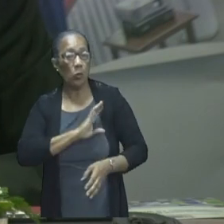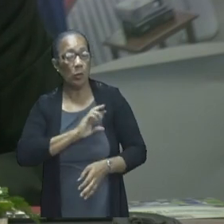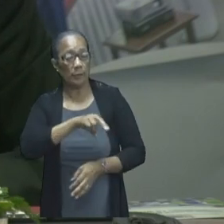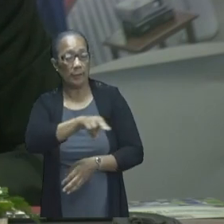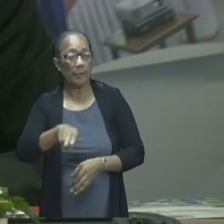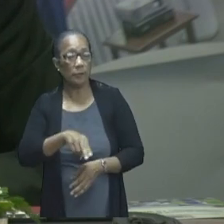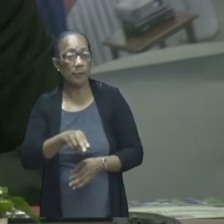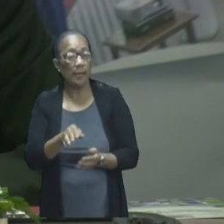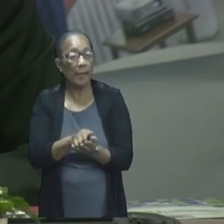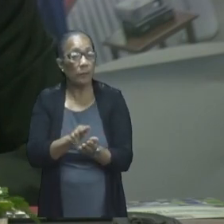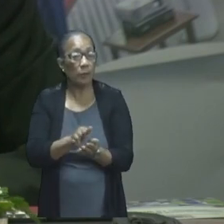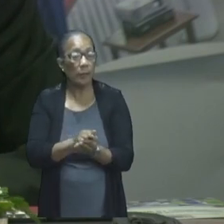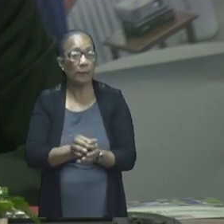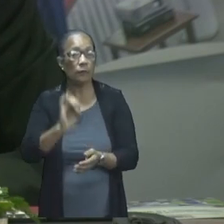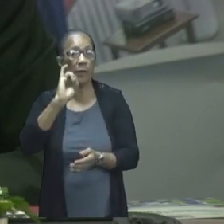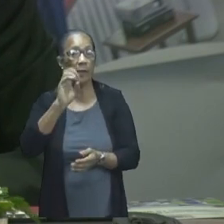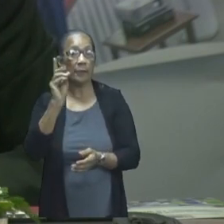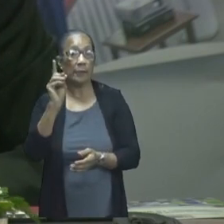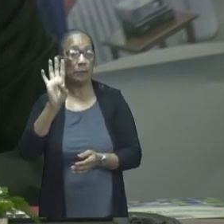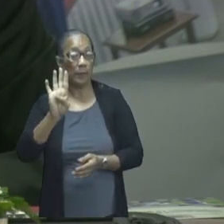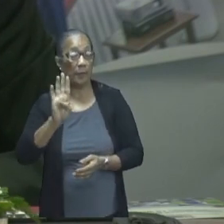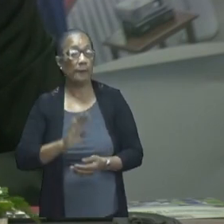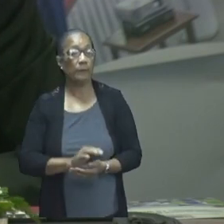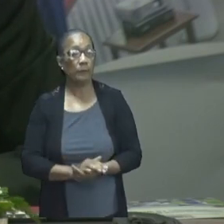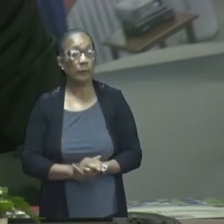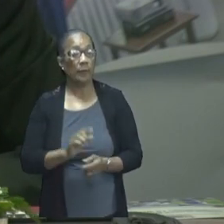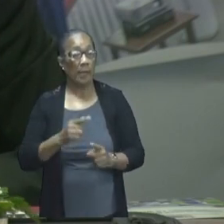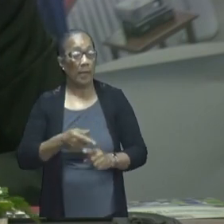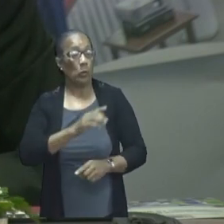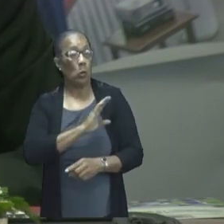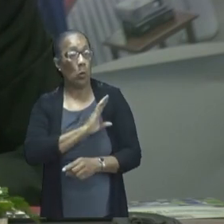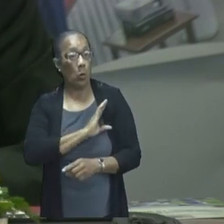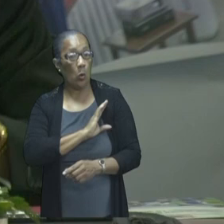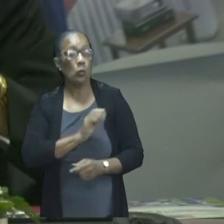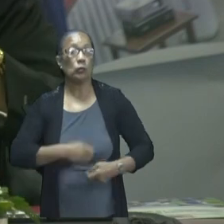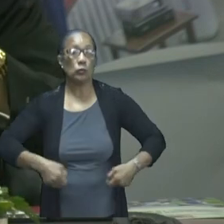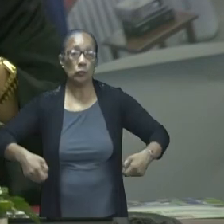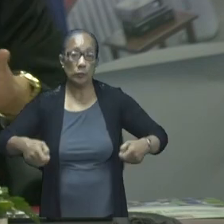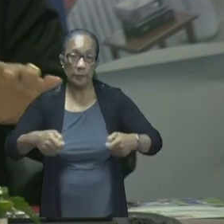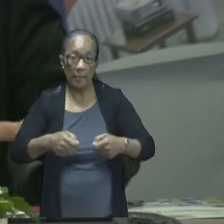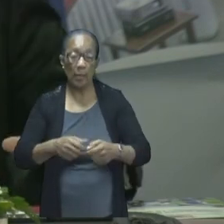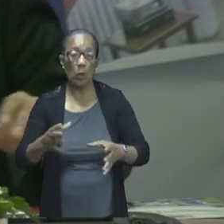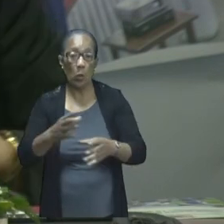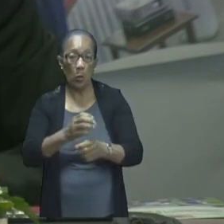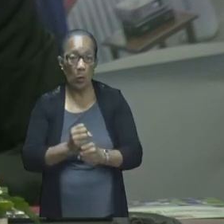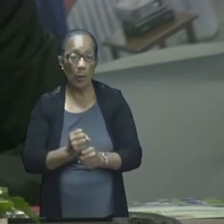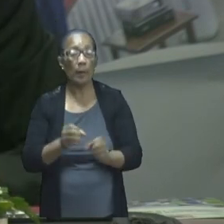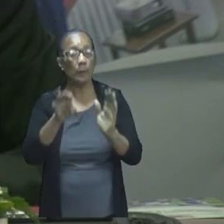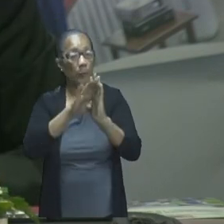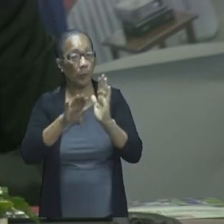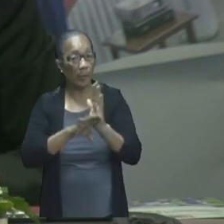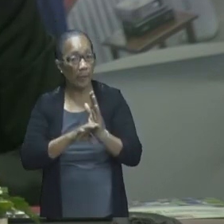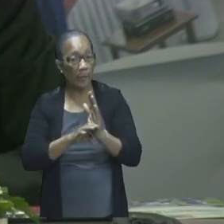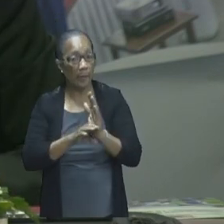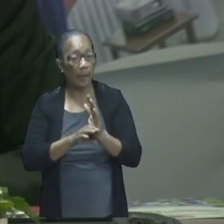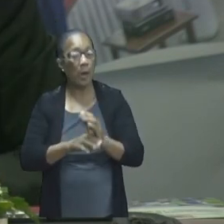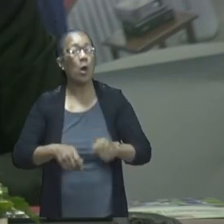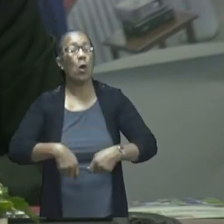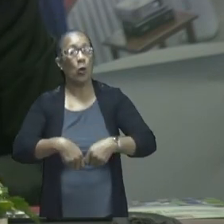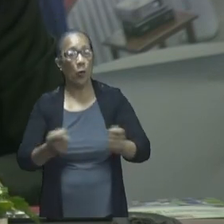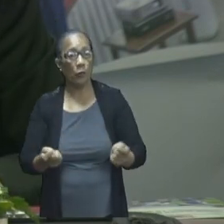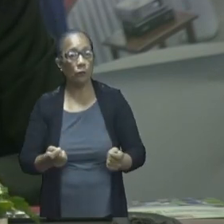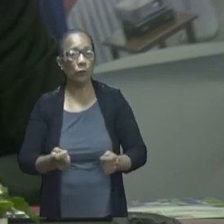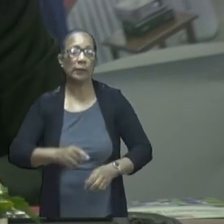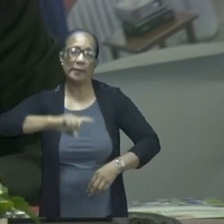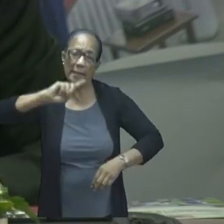van de ipb en we gaan in ieder geval het sociaal vangnet programma in een projectteam uitvoeren en